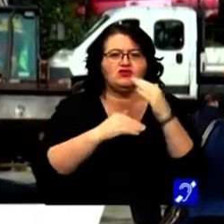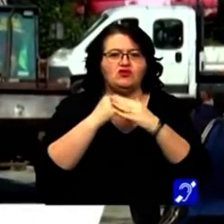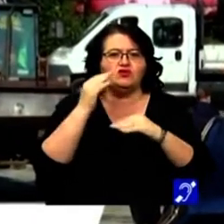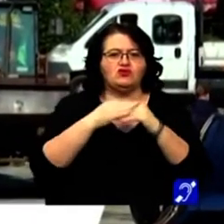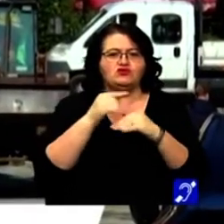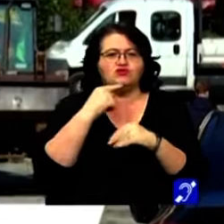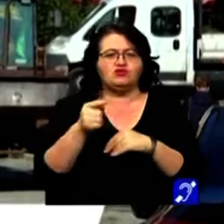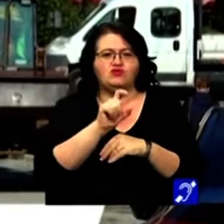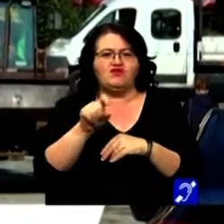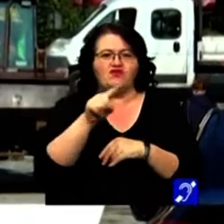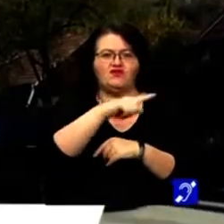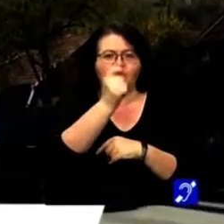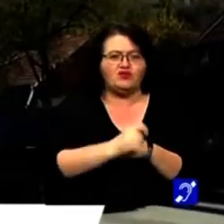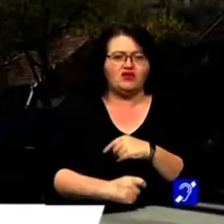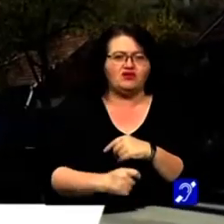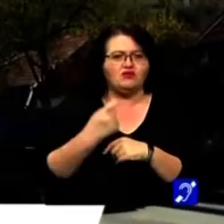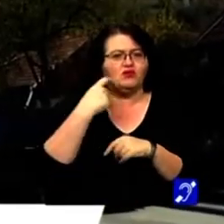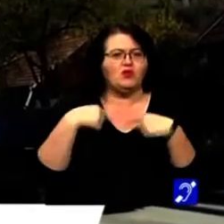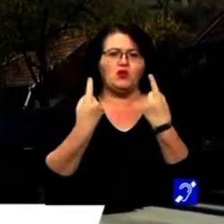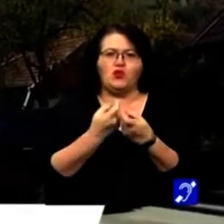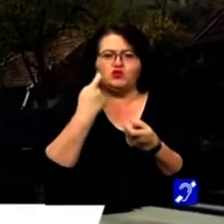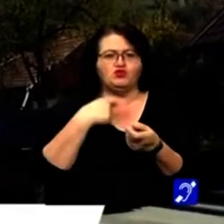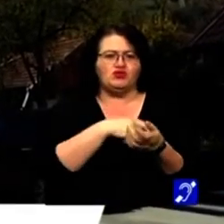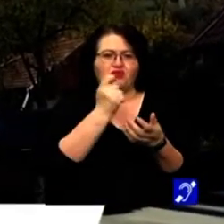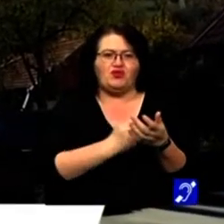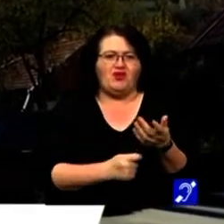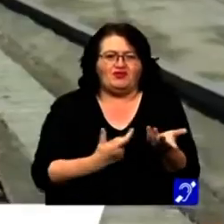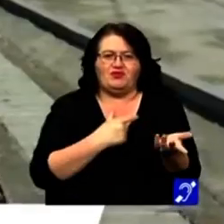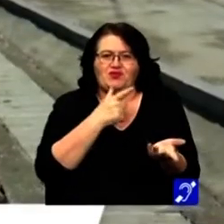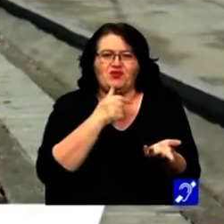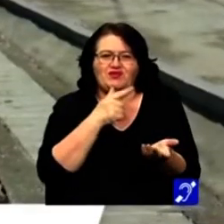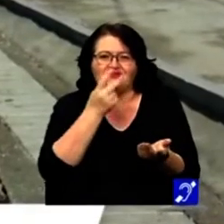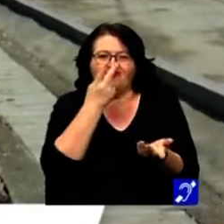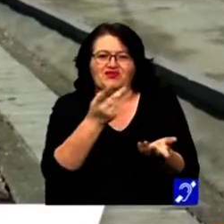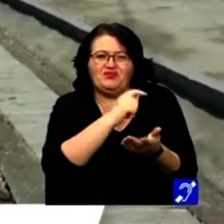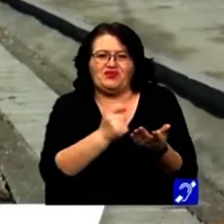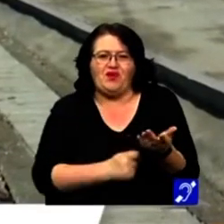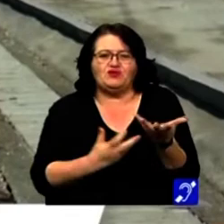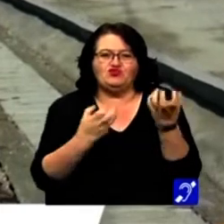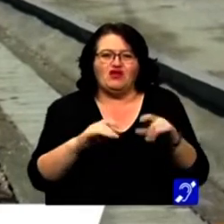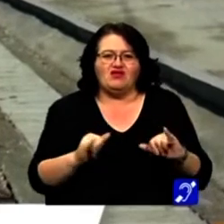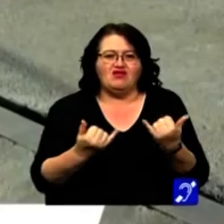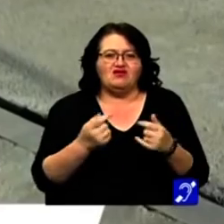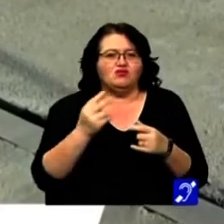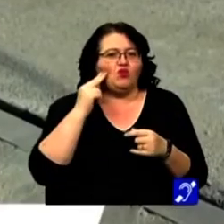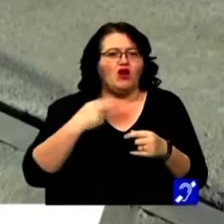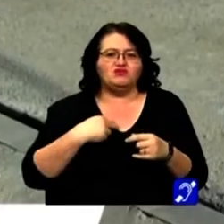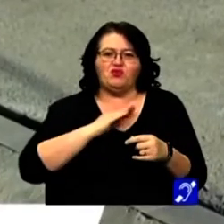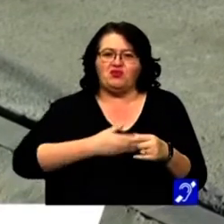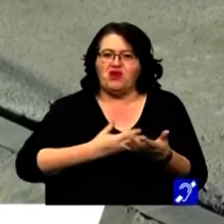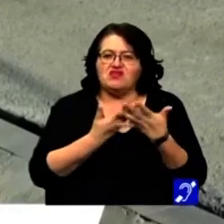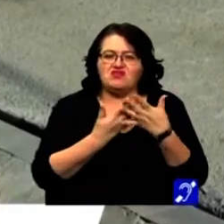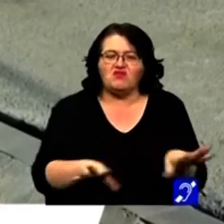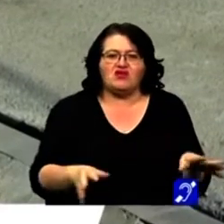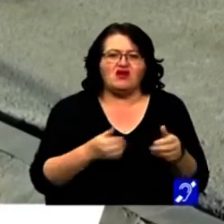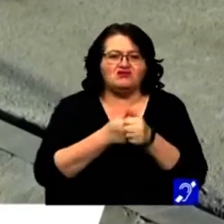aruncă către proiectant. Noi nu știm, nu cunoaștem proiectul, adică nu avem de unde știi ce există acolo și nimeni nu s-a spus de la primărie, uite,